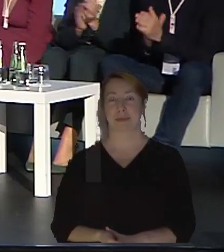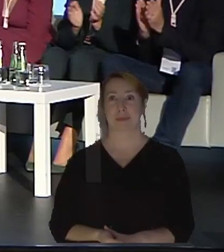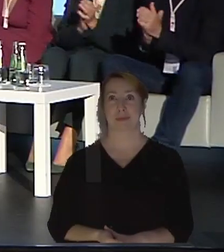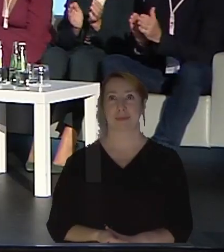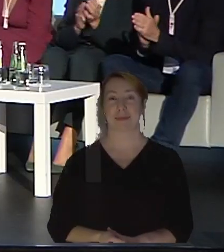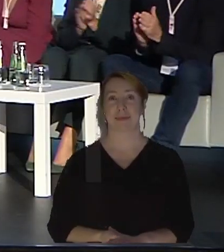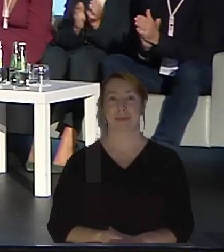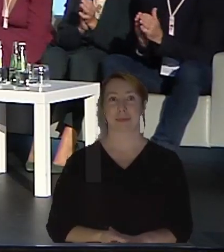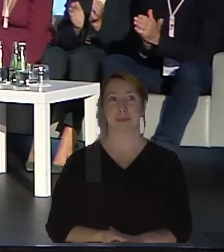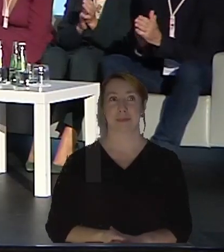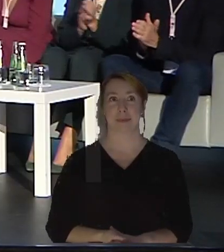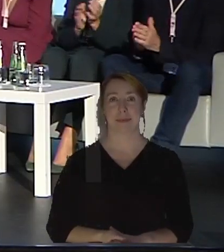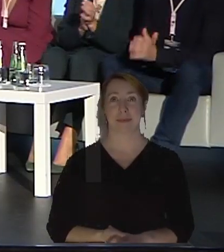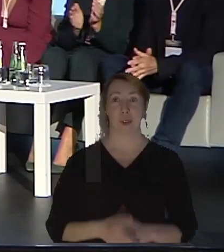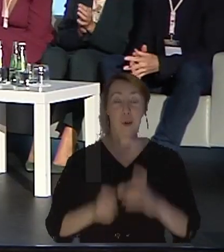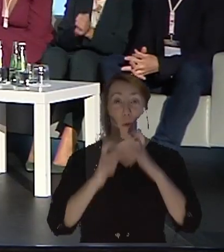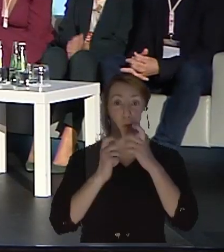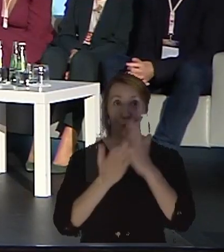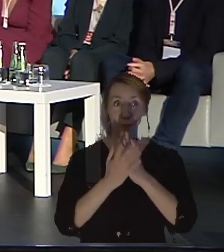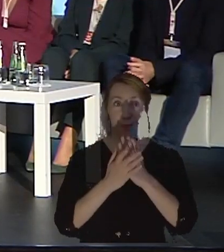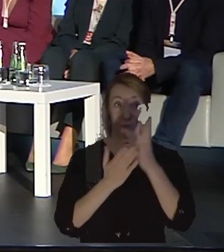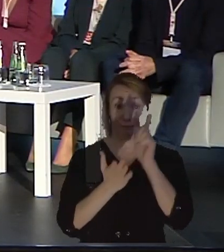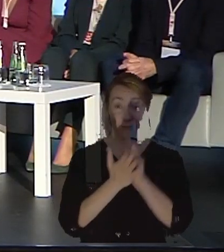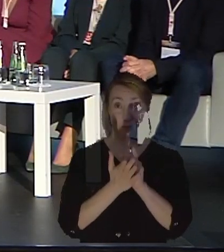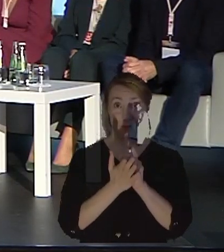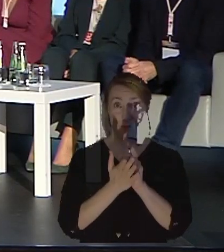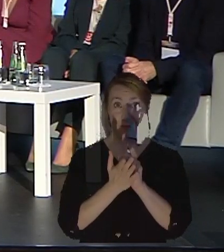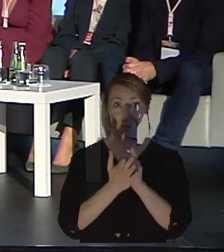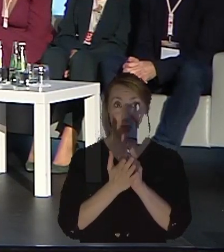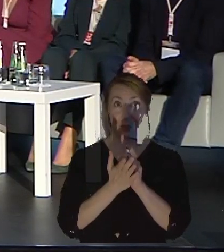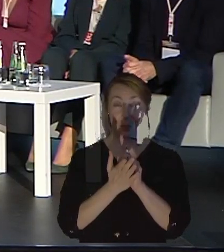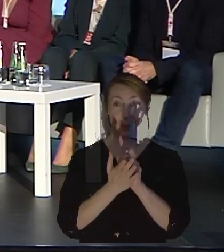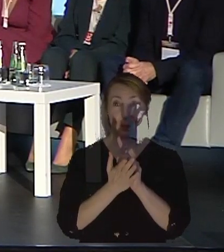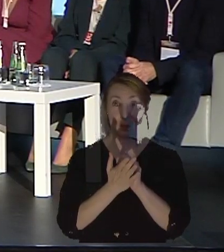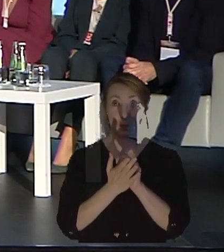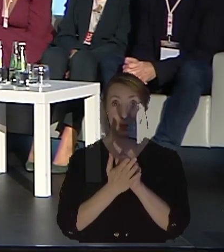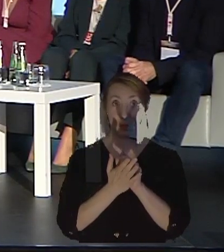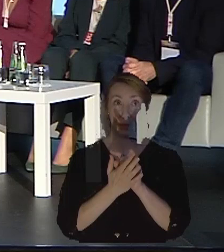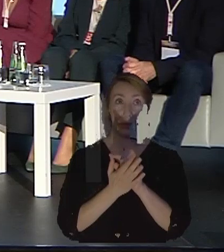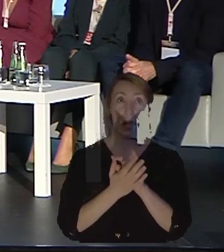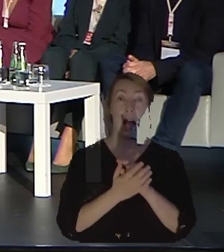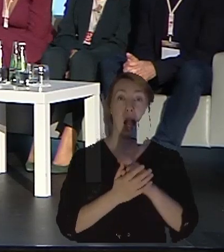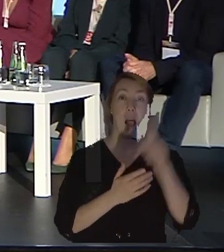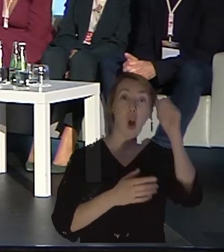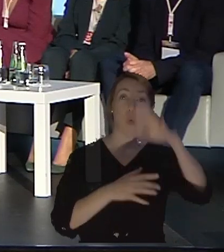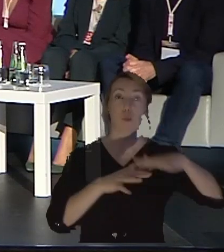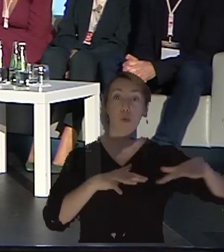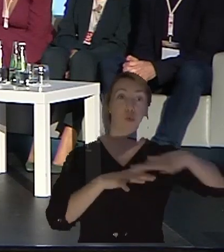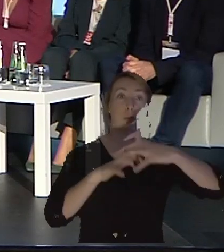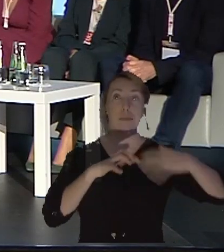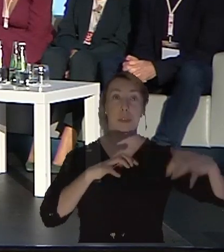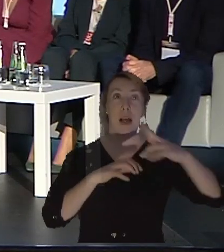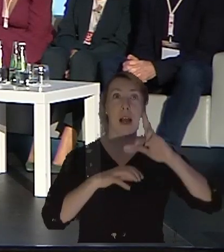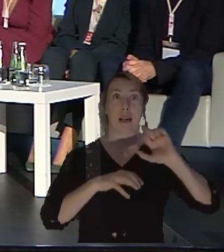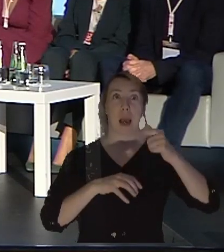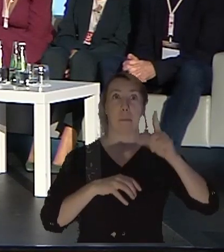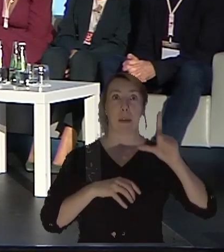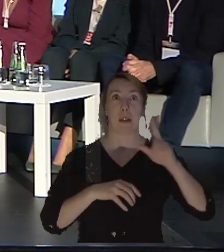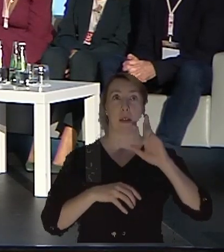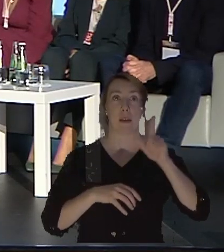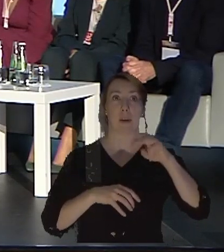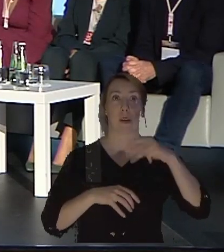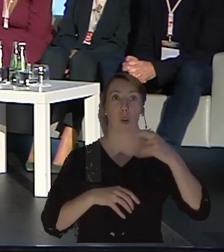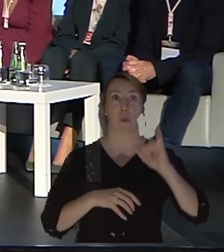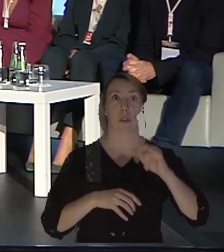A więc ogłaszamy zwycięzców, a wśród publiczności to pan Kamil Kwiatkowski,